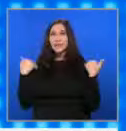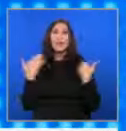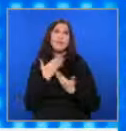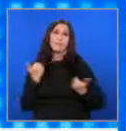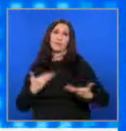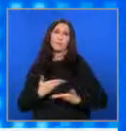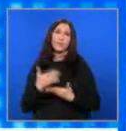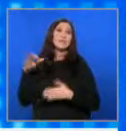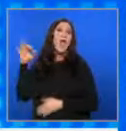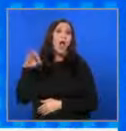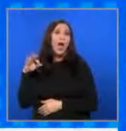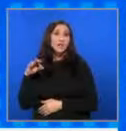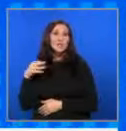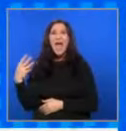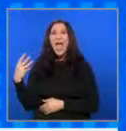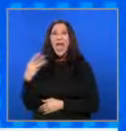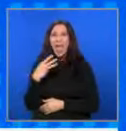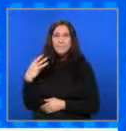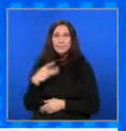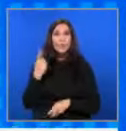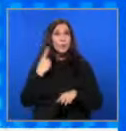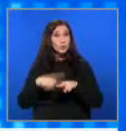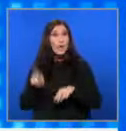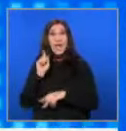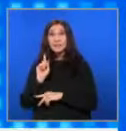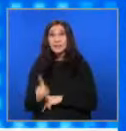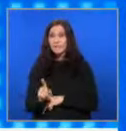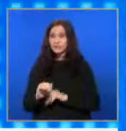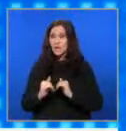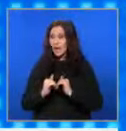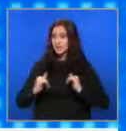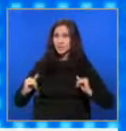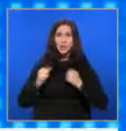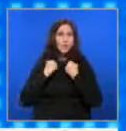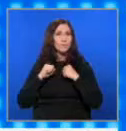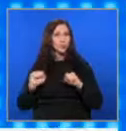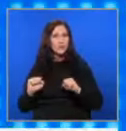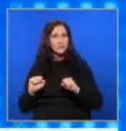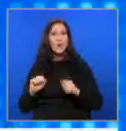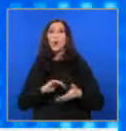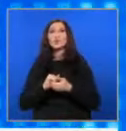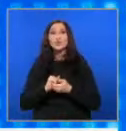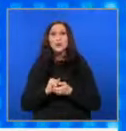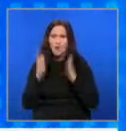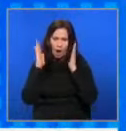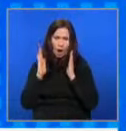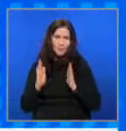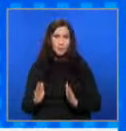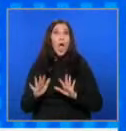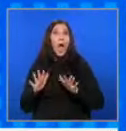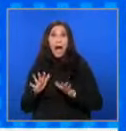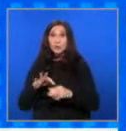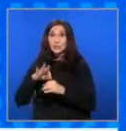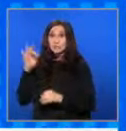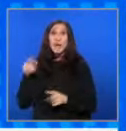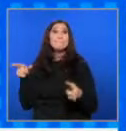нямат необходимите качества, а епископ Иеротей е трябвало да се разграничи от протестите. От сдружението са категорични, че ако